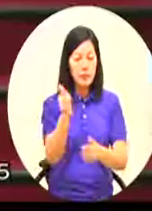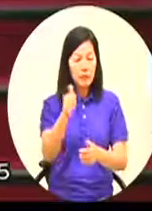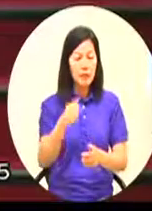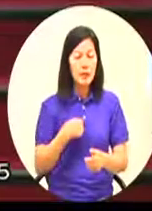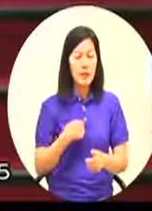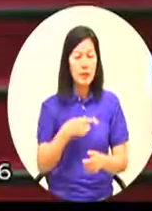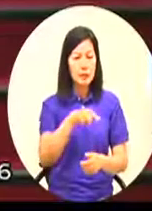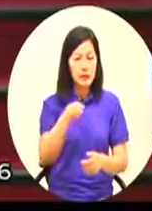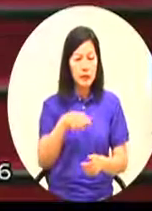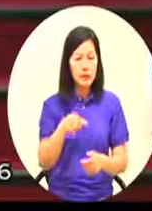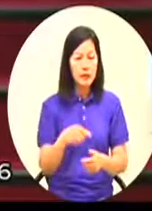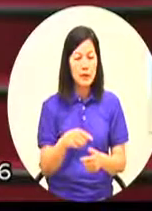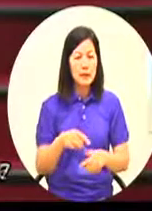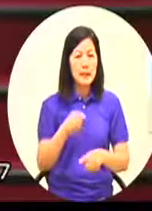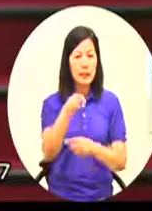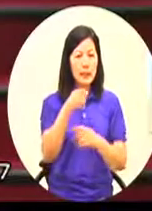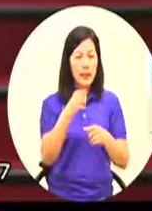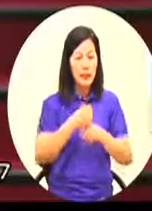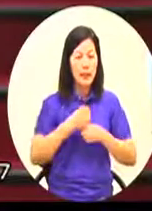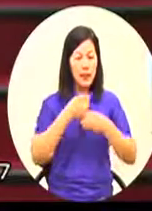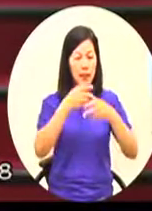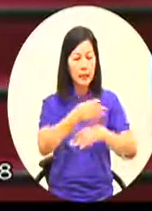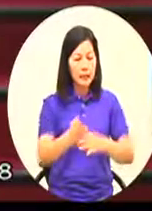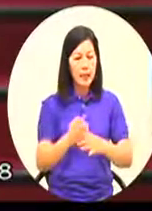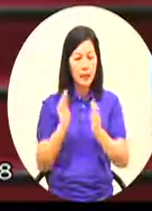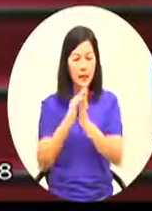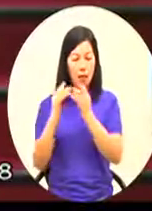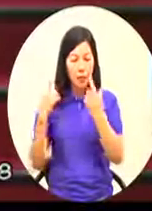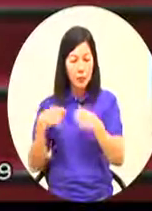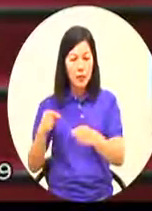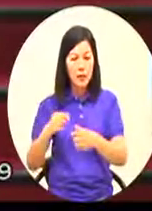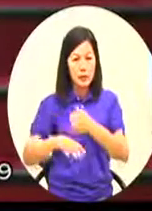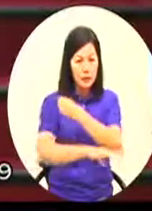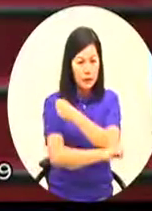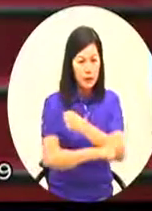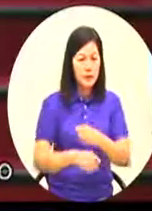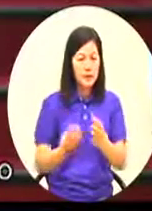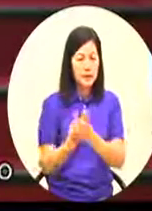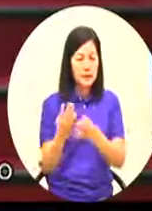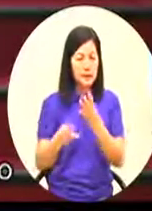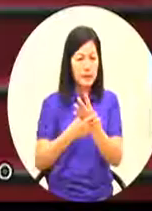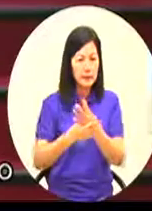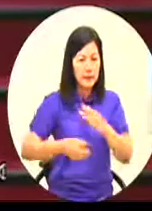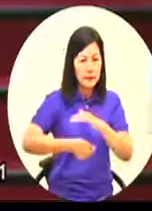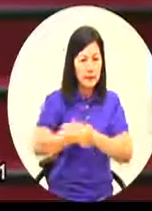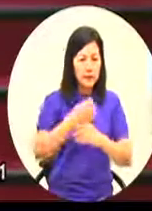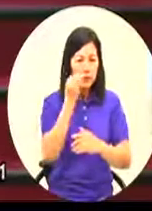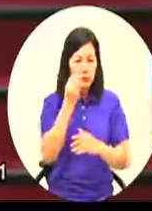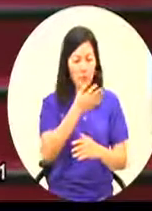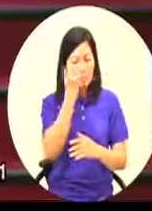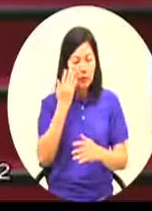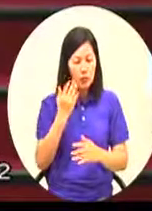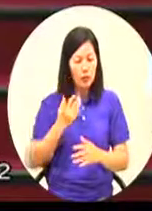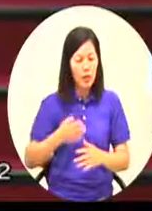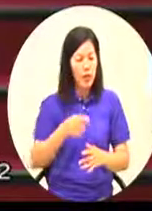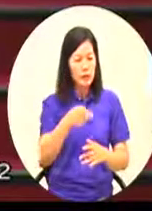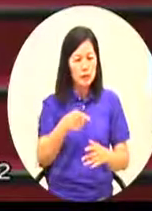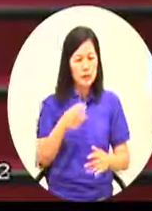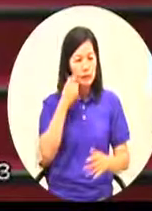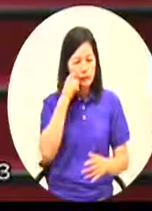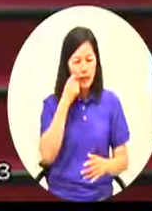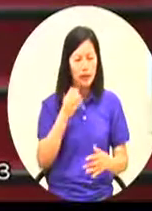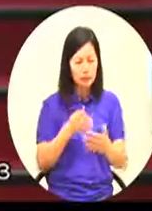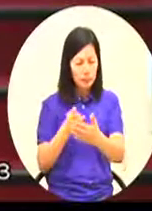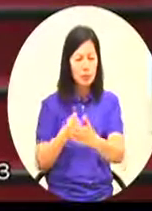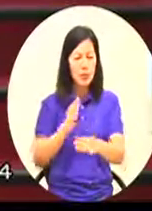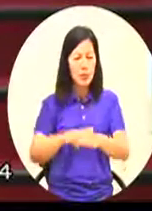桃园是因为最基本的产业道路要进入观光产业是非常困难哈，所